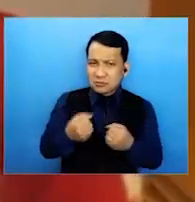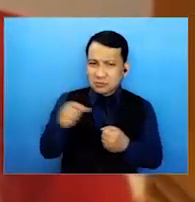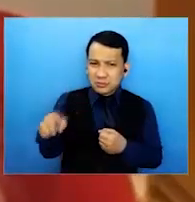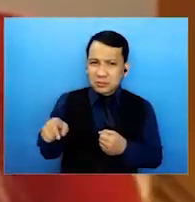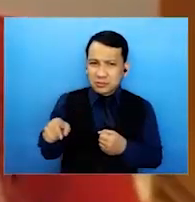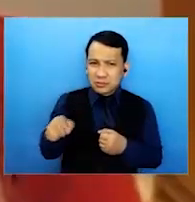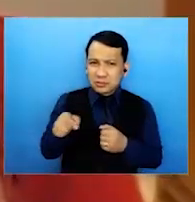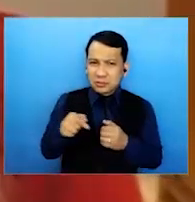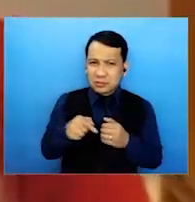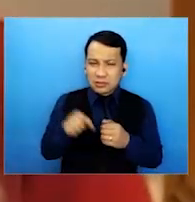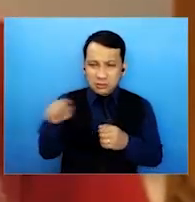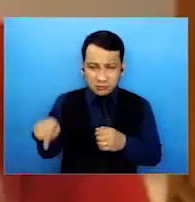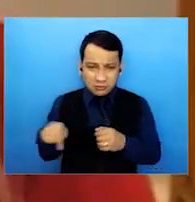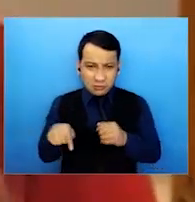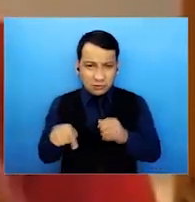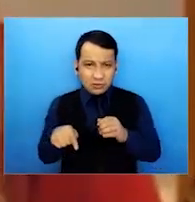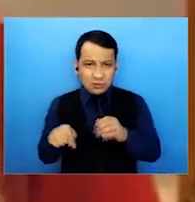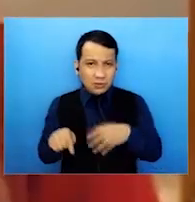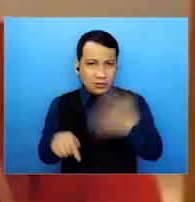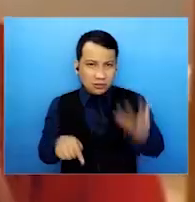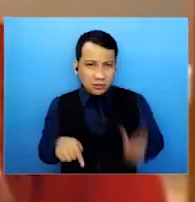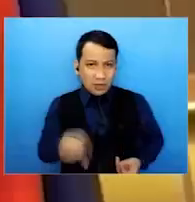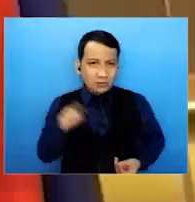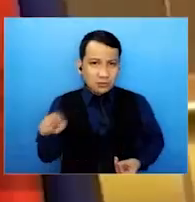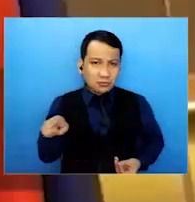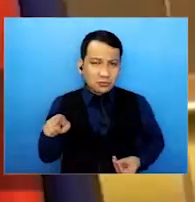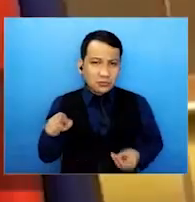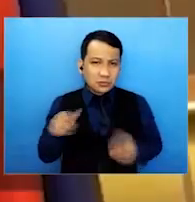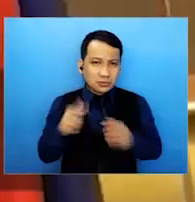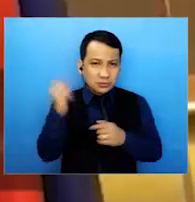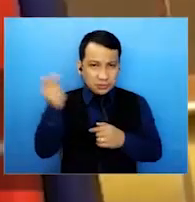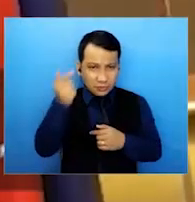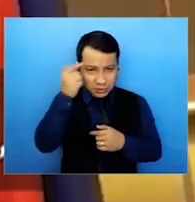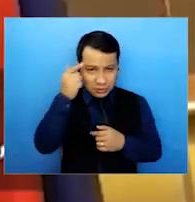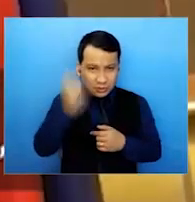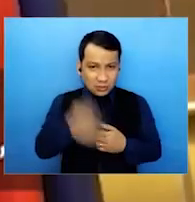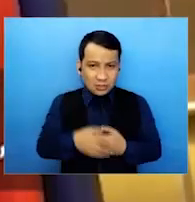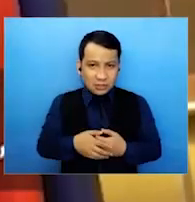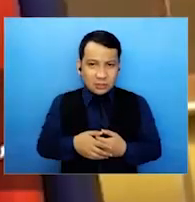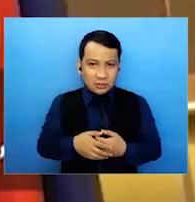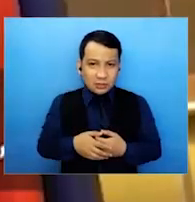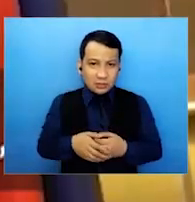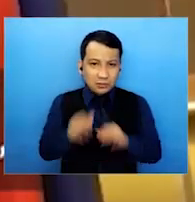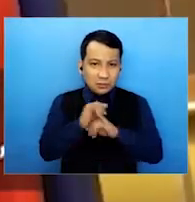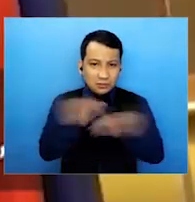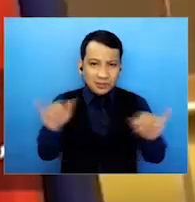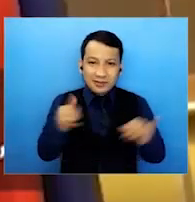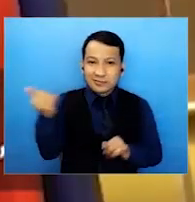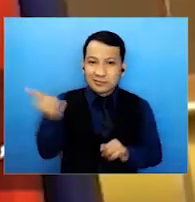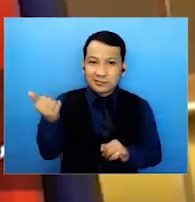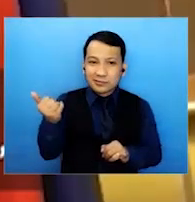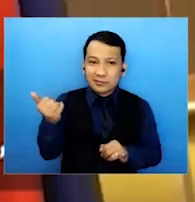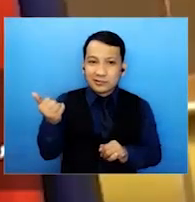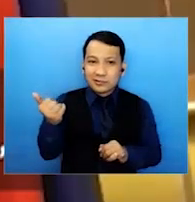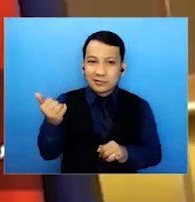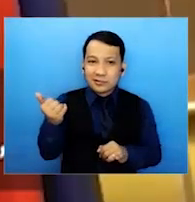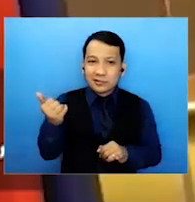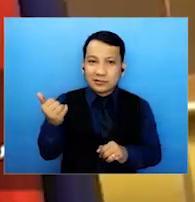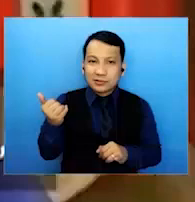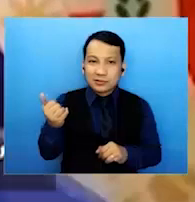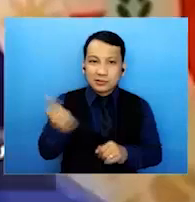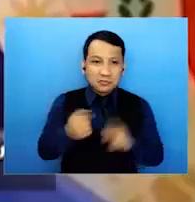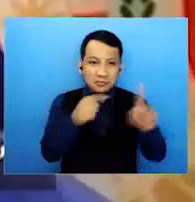against corruption kayo in government. Hindi naman po kasi ako na katulad ng mga ibang mga tao dyan